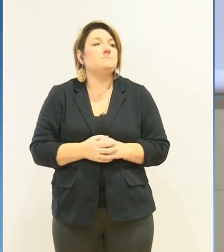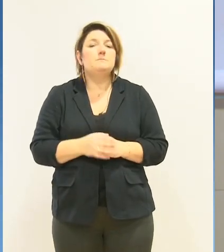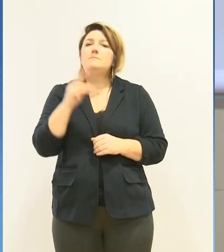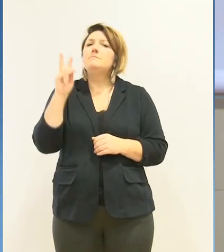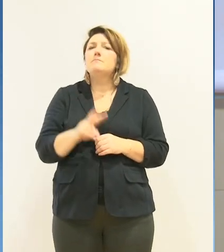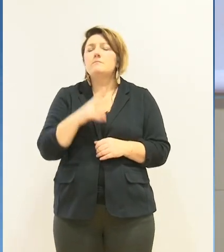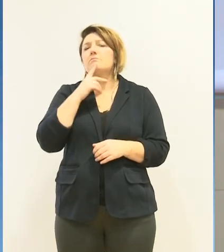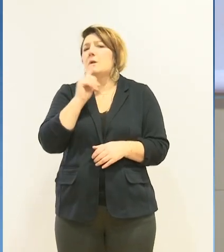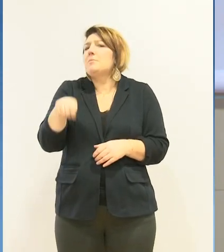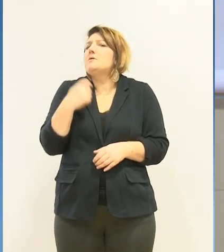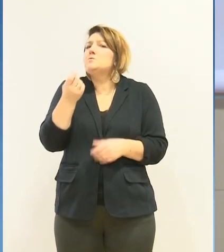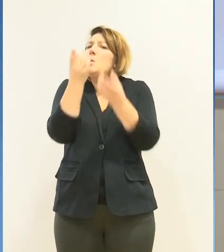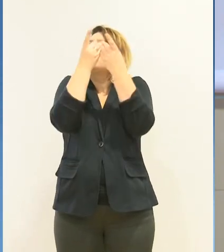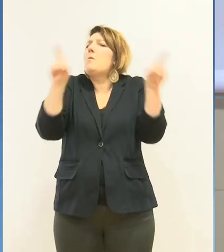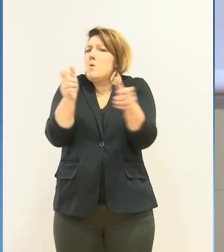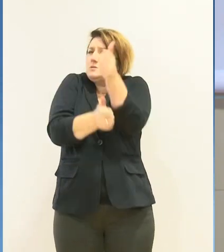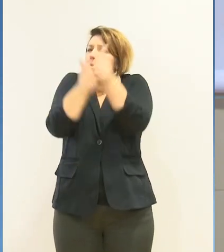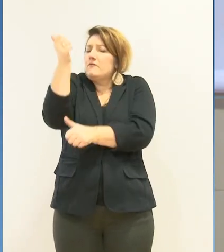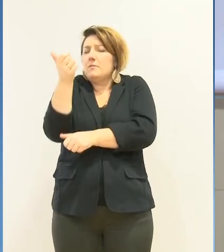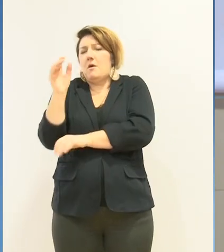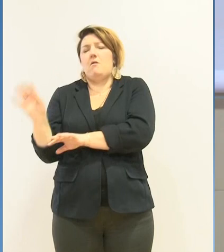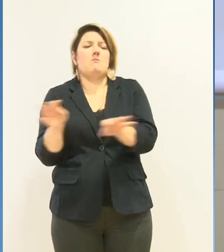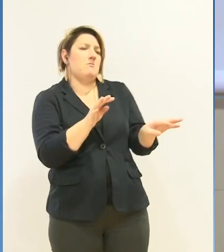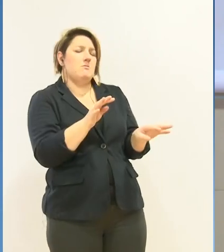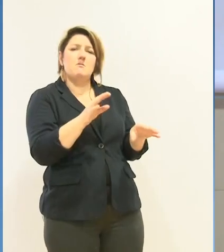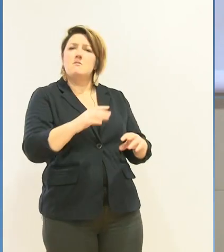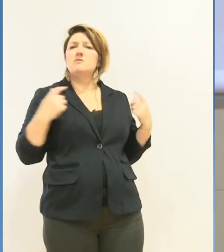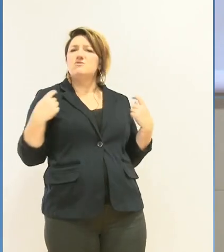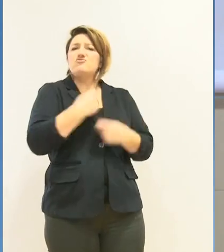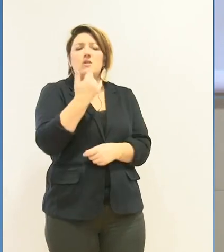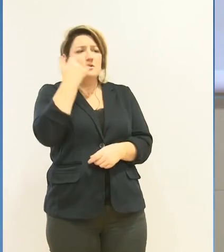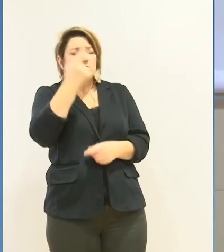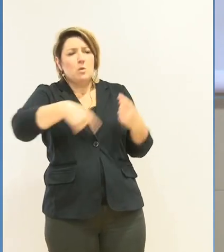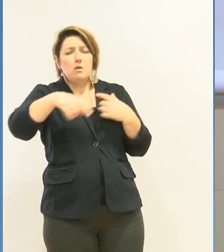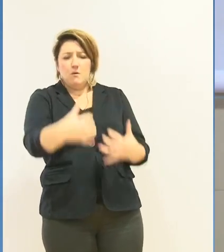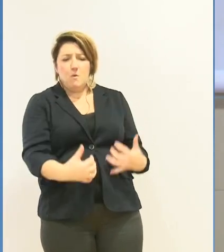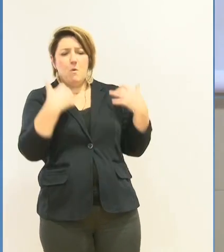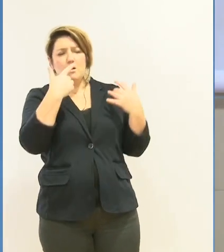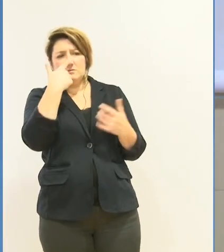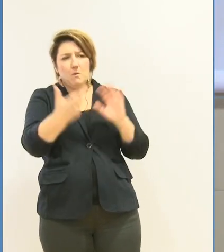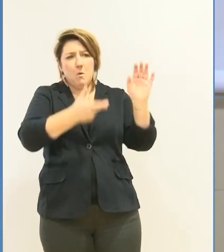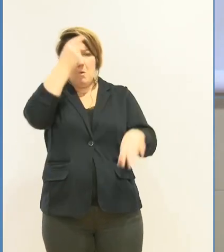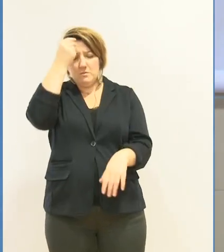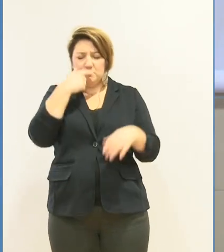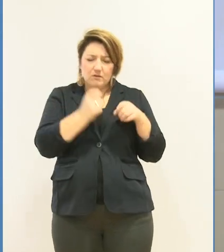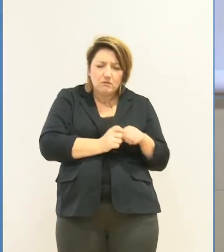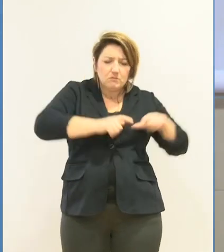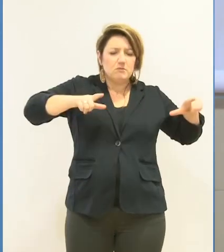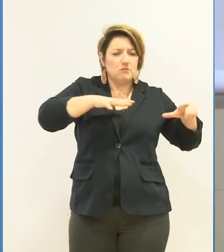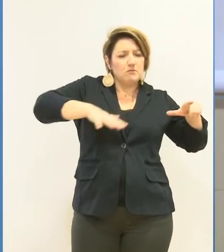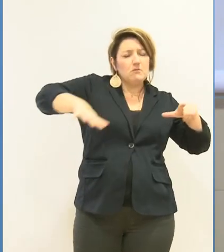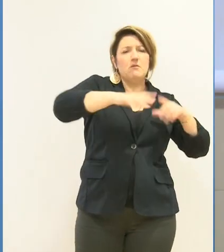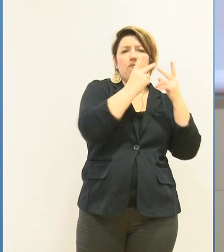gilet jaune nous vous invite également à formuler un nouveau contrat entre les grandes villes les métropoles et